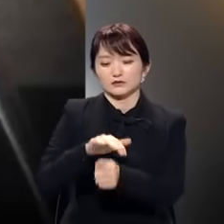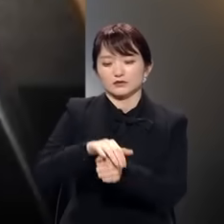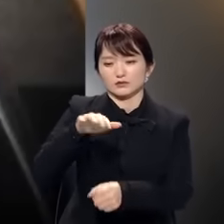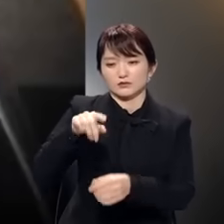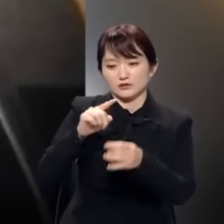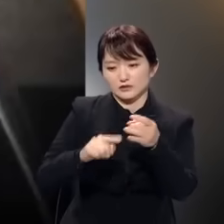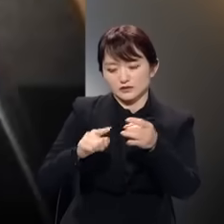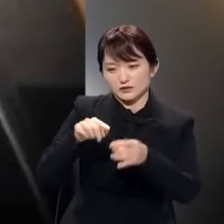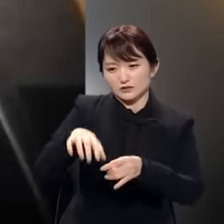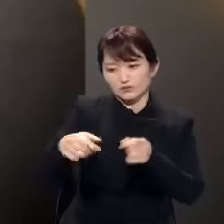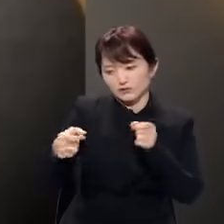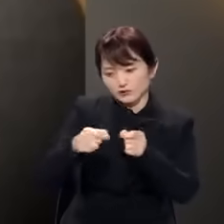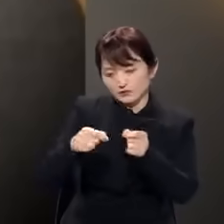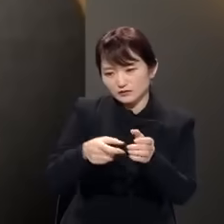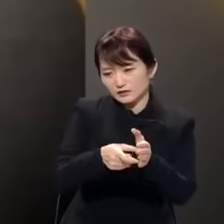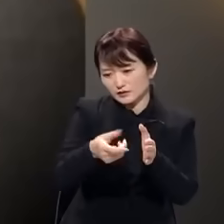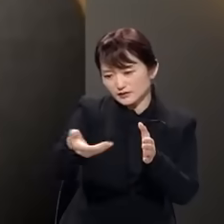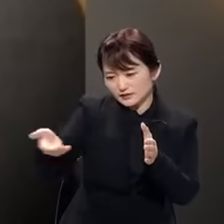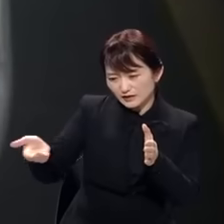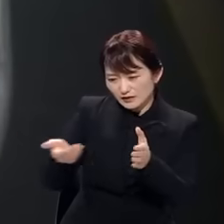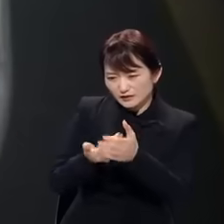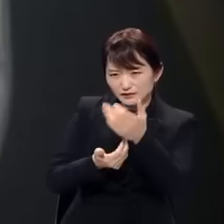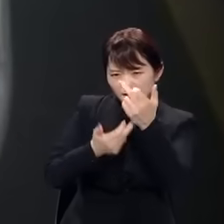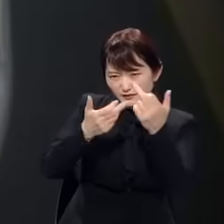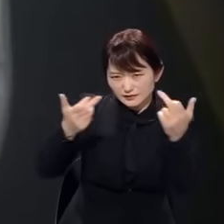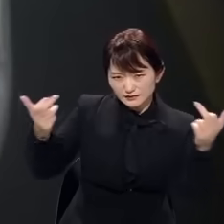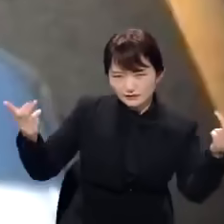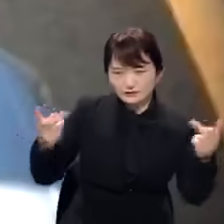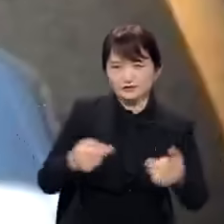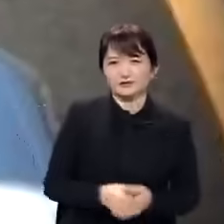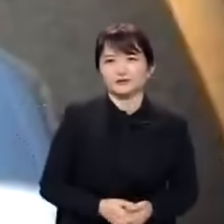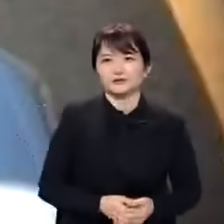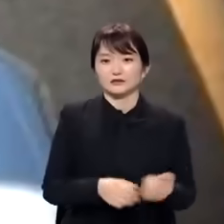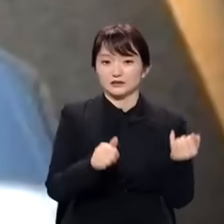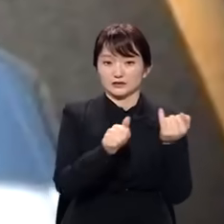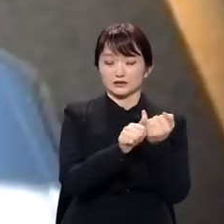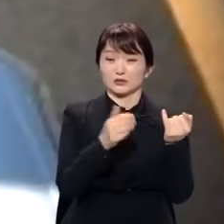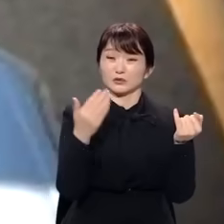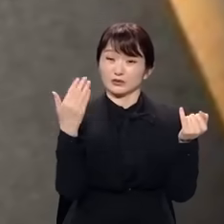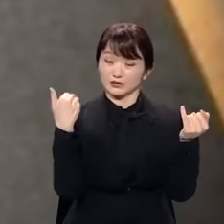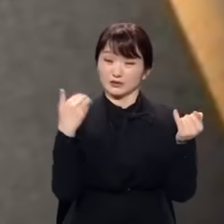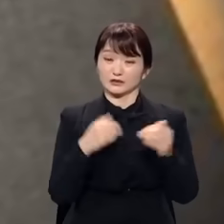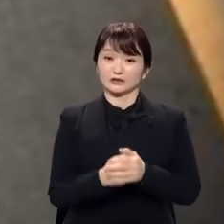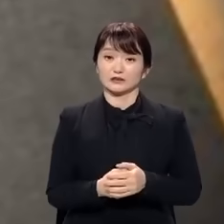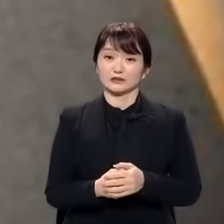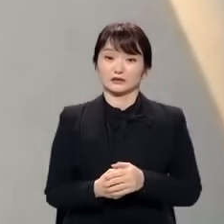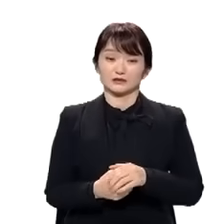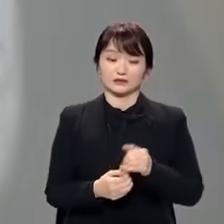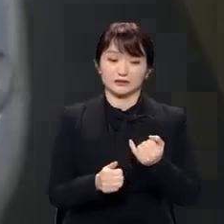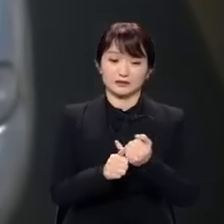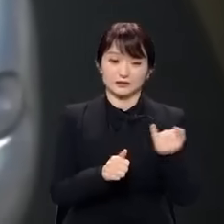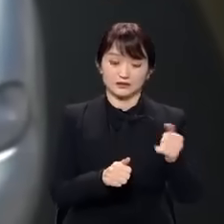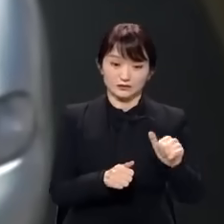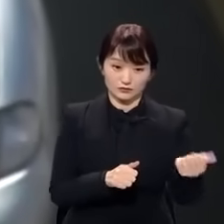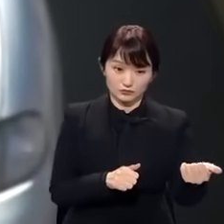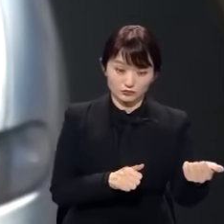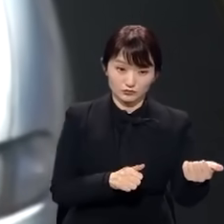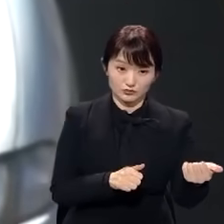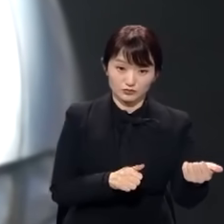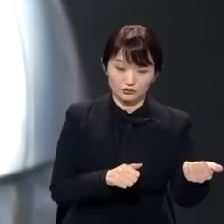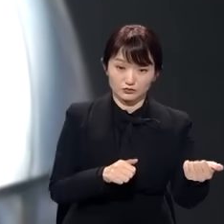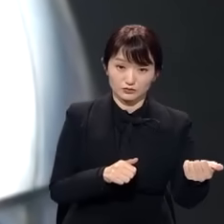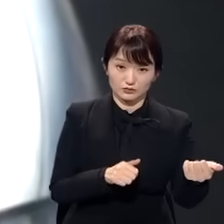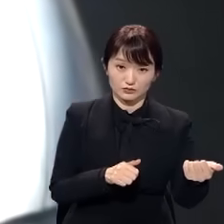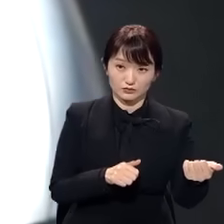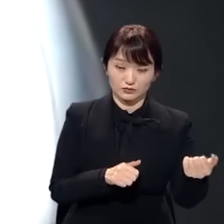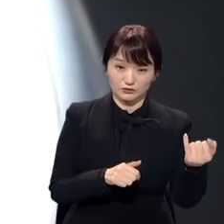인근 저수지 야산이다 하는데 여기가 결혼 전에 그 사망한 아내와 같이 같은 곳이라고도